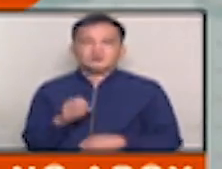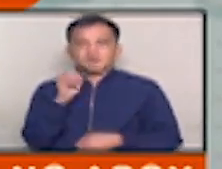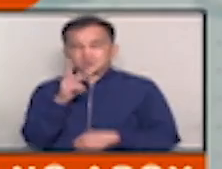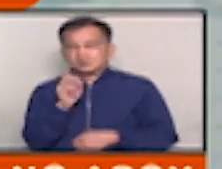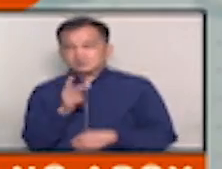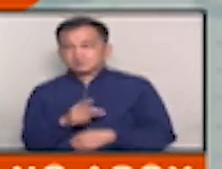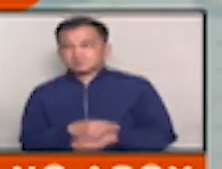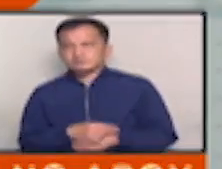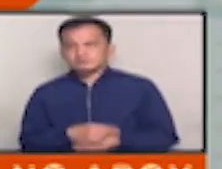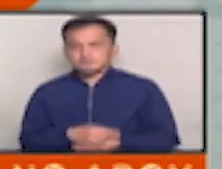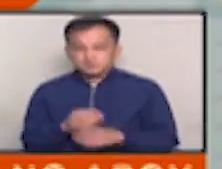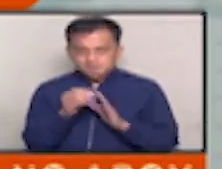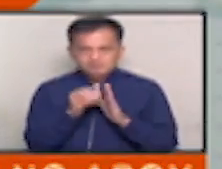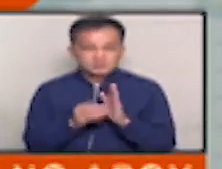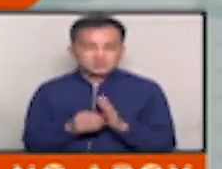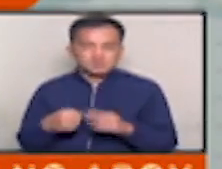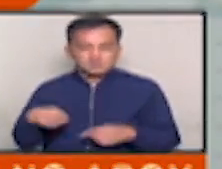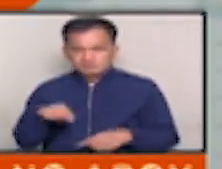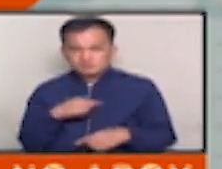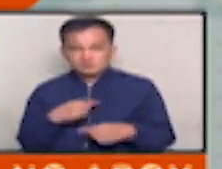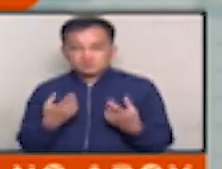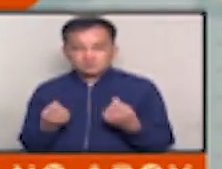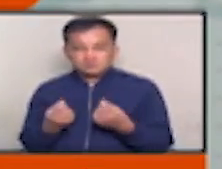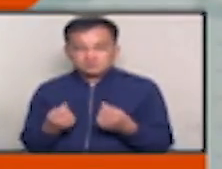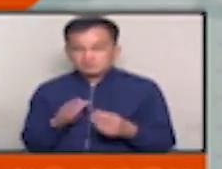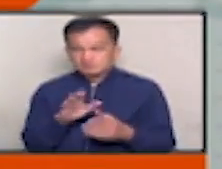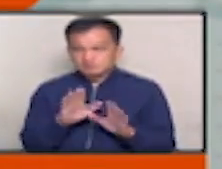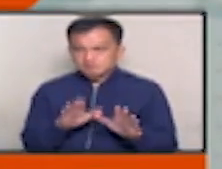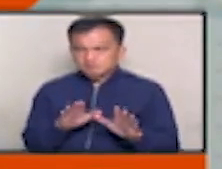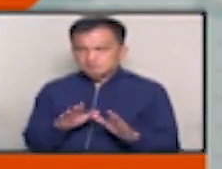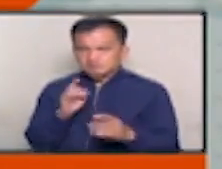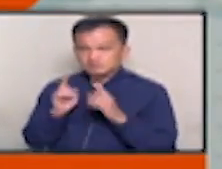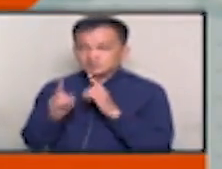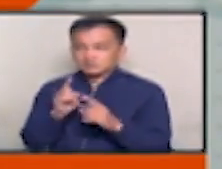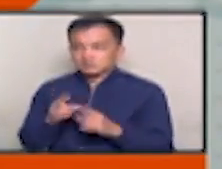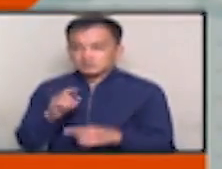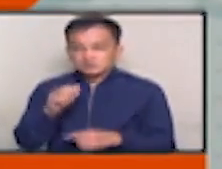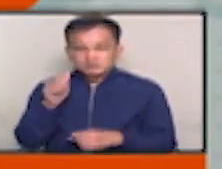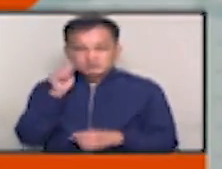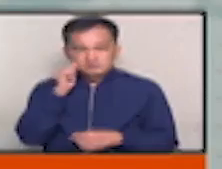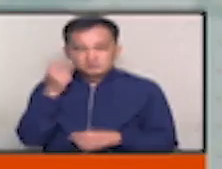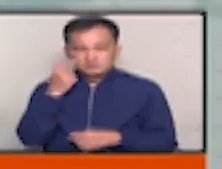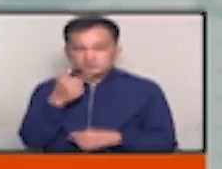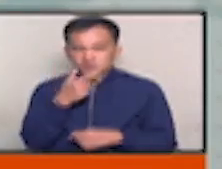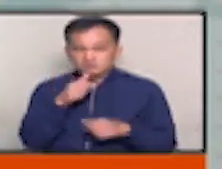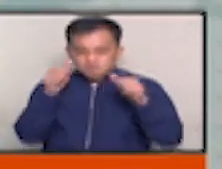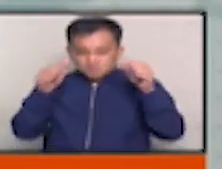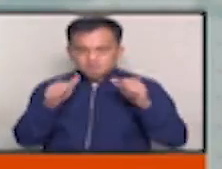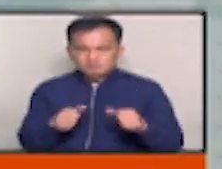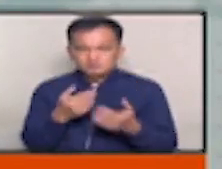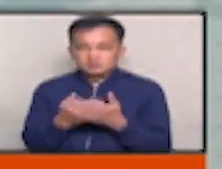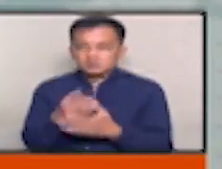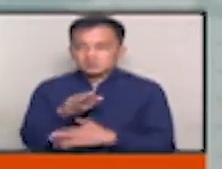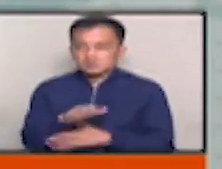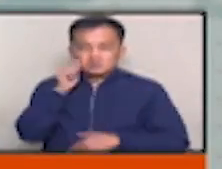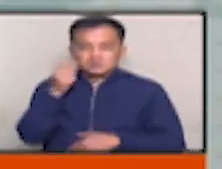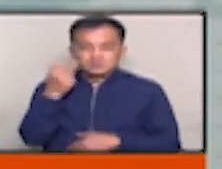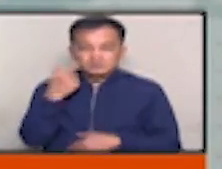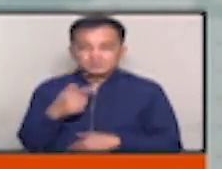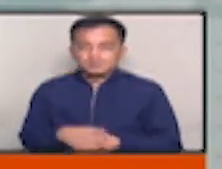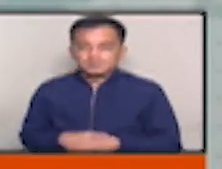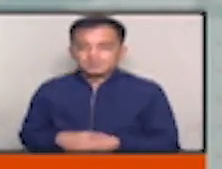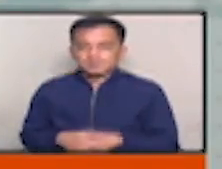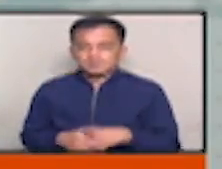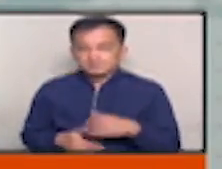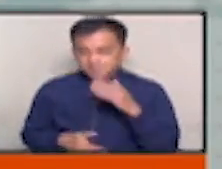So sir, kung nasa ordinansa yan, wala kayong magagawa. Okay. Saan nila po sir, kakausapin ko si Eileen Gabito, yung nag-post. Magandang tanghali po sa inyo, Miss Eileen. Hello